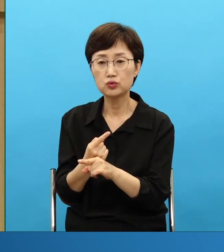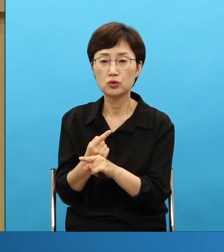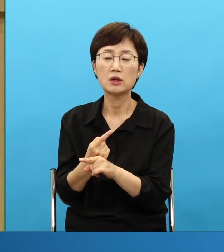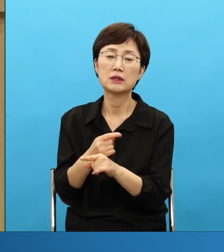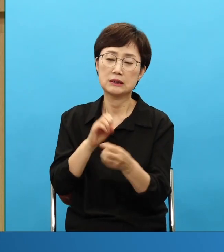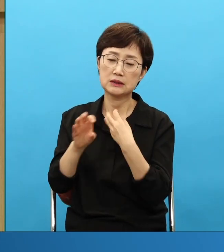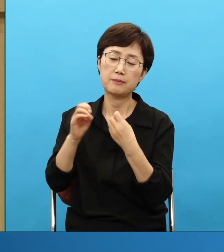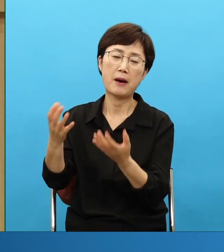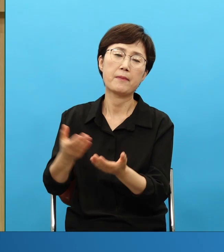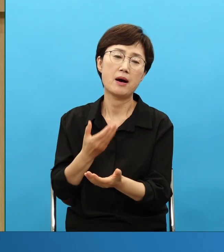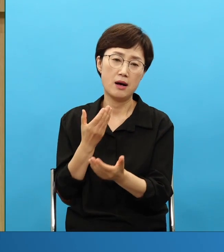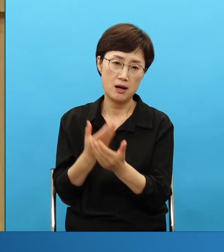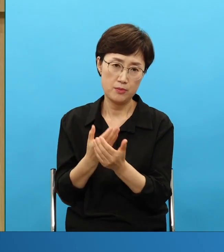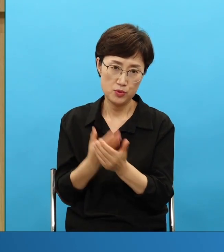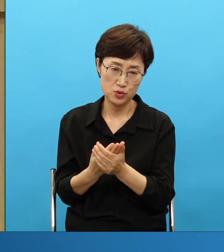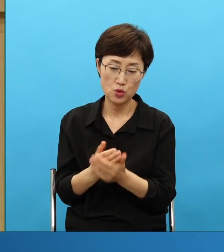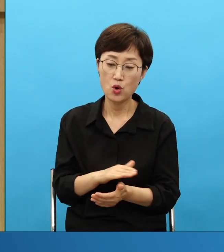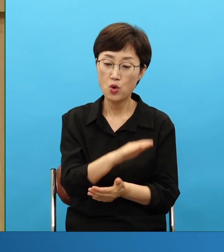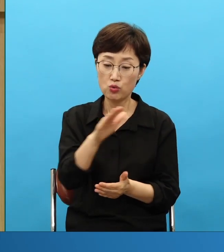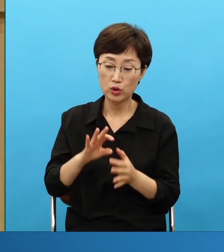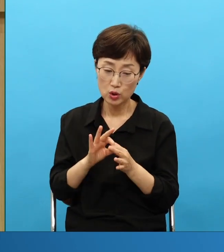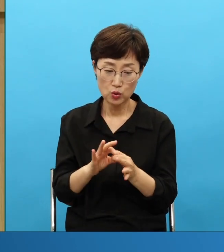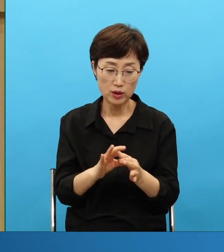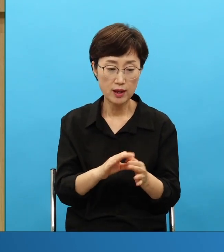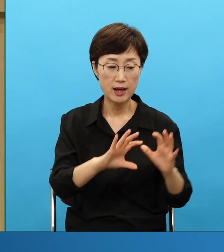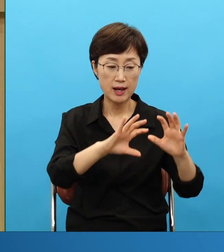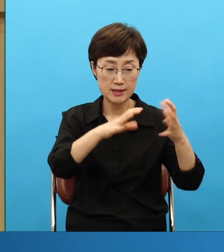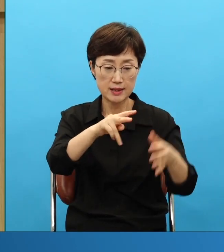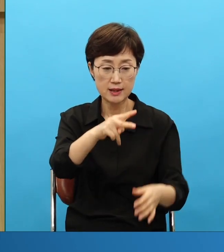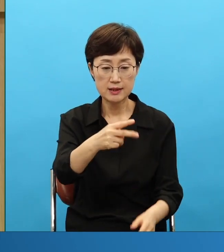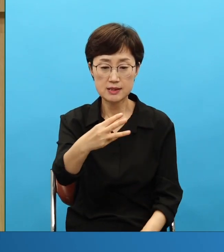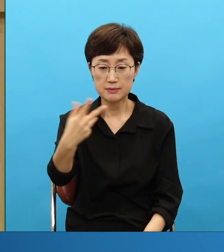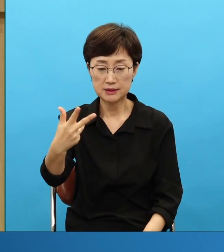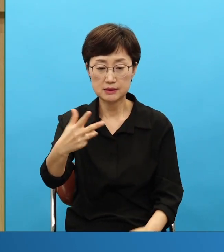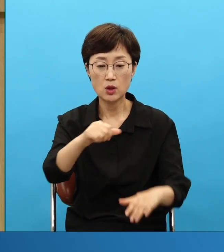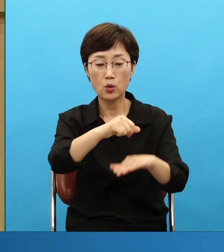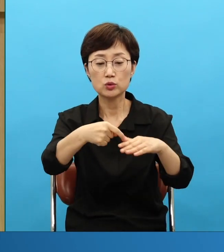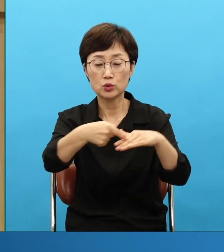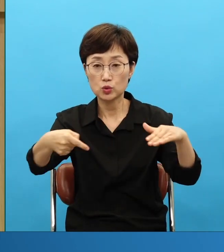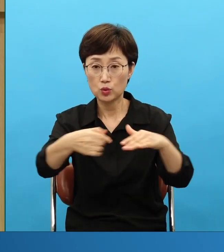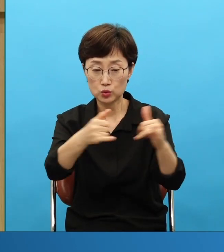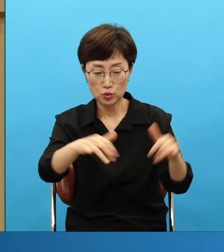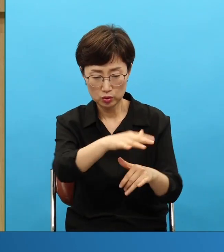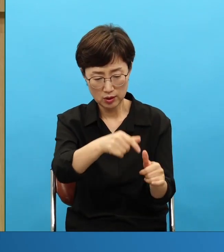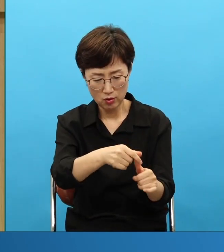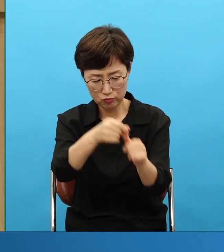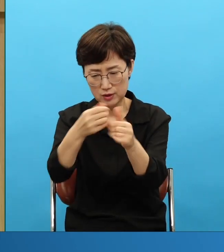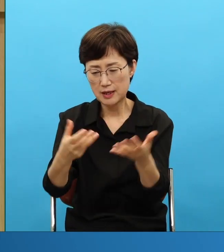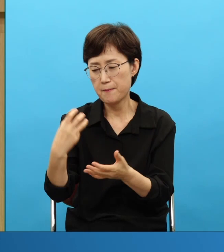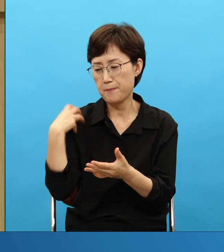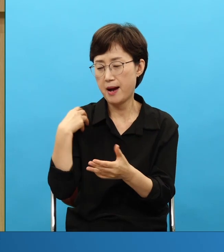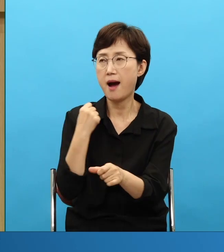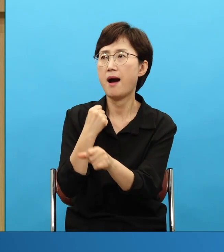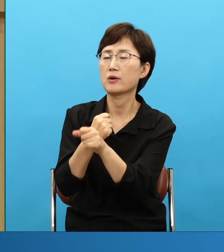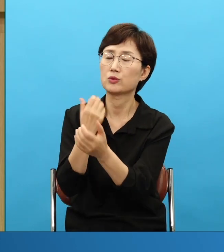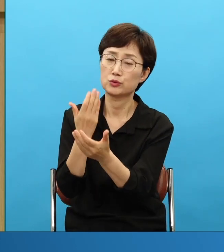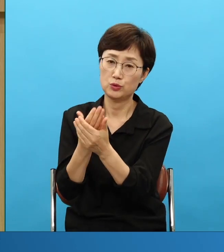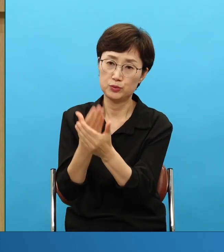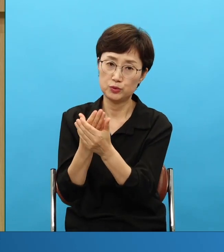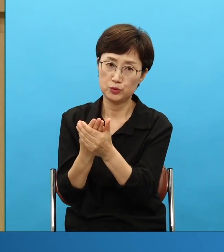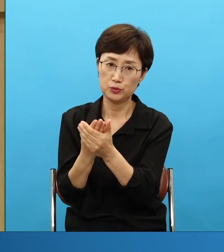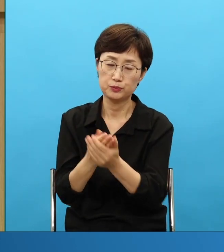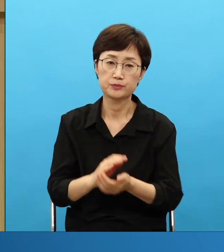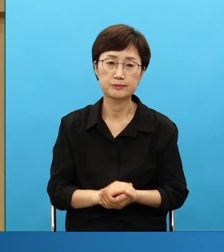나라 5천 종족을 구원해 주게 해주시옵소서. Lord, may you grant the feeling of Holy Spirit and five power upon Pastor Ryu, who's